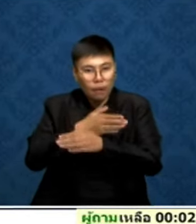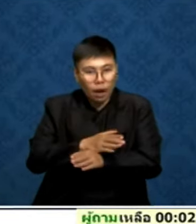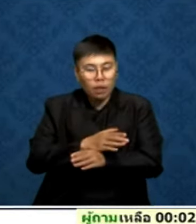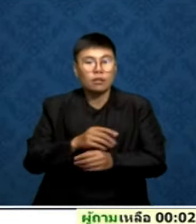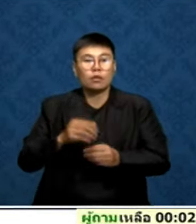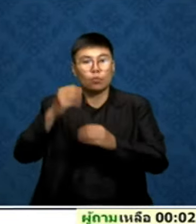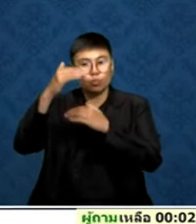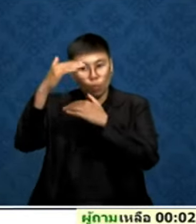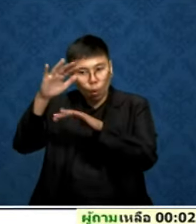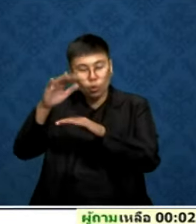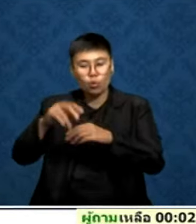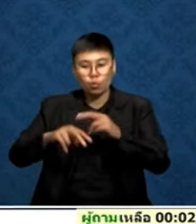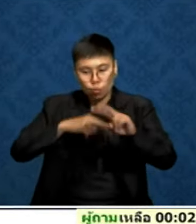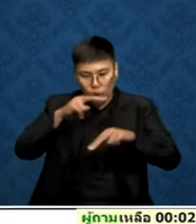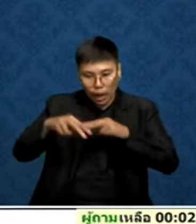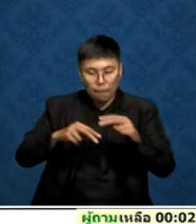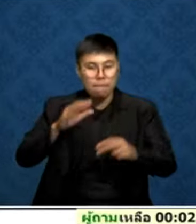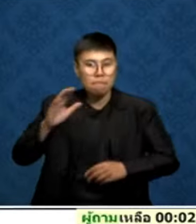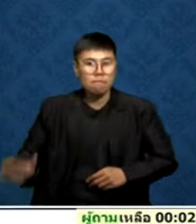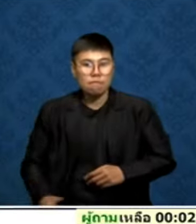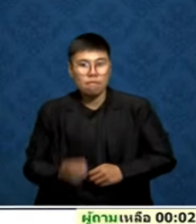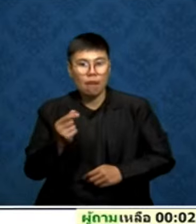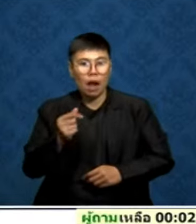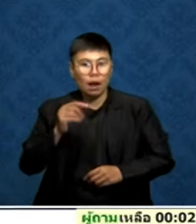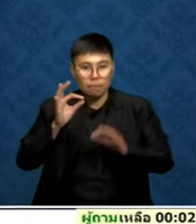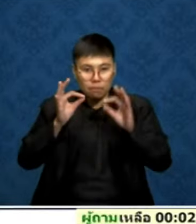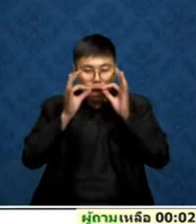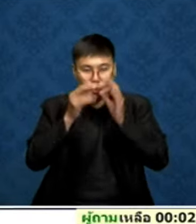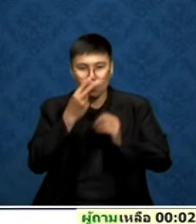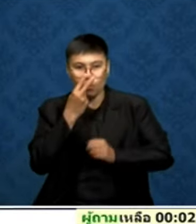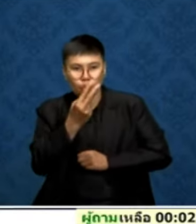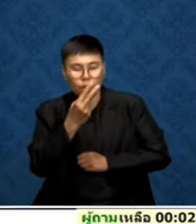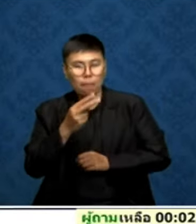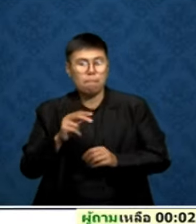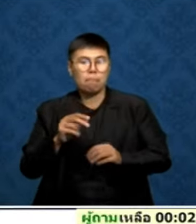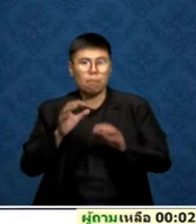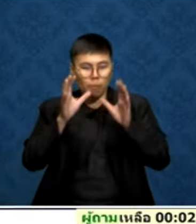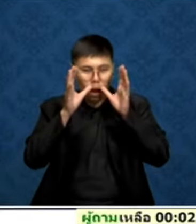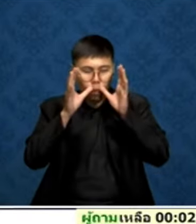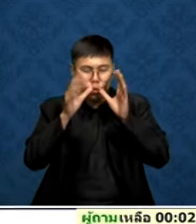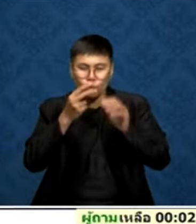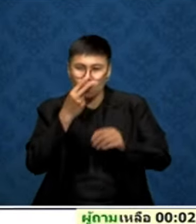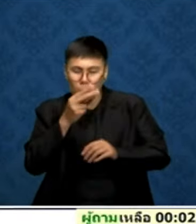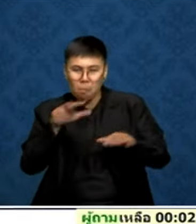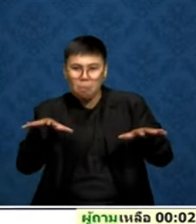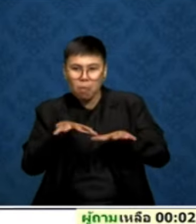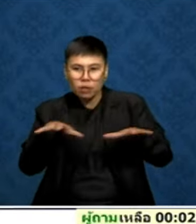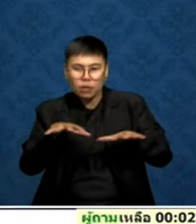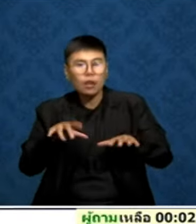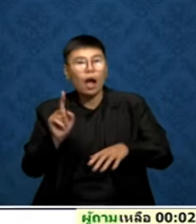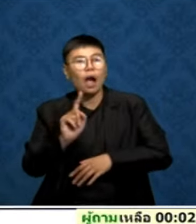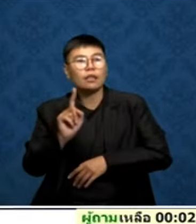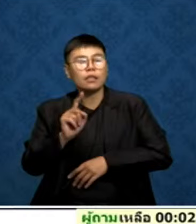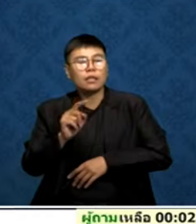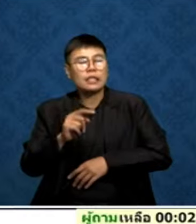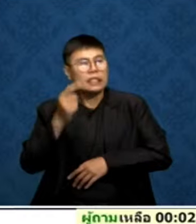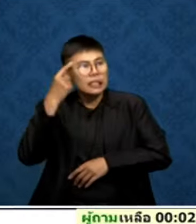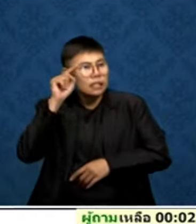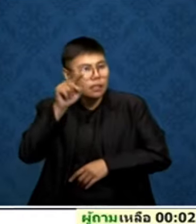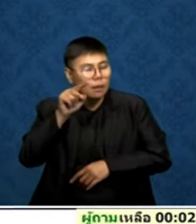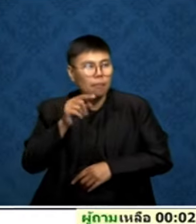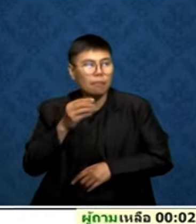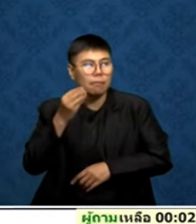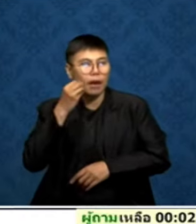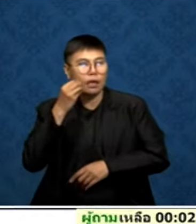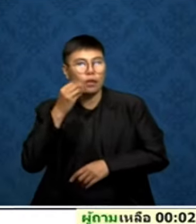ส่งดูแลหมาแมวครับก็เหมือนจะปกติดีเป็นแอปที่คนจีนครับเขาอาจจะคิดถึงบ้านนะสั่งอาหารจีนมากิน